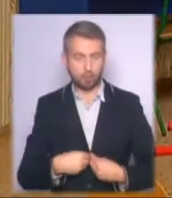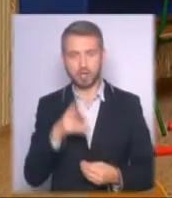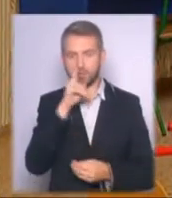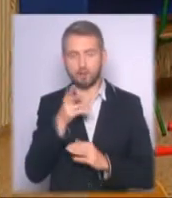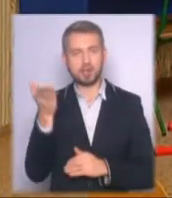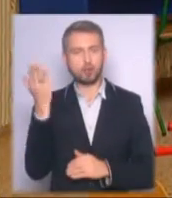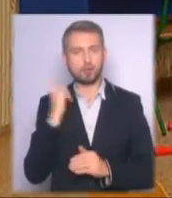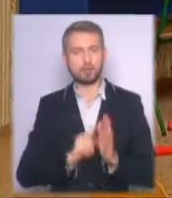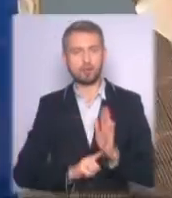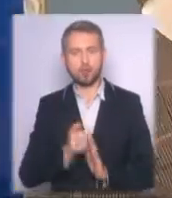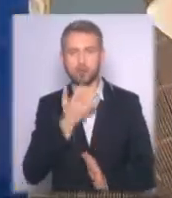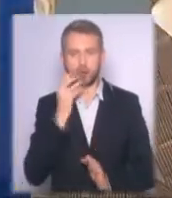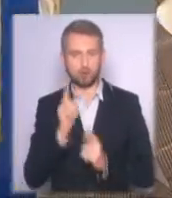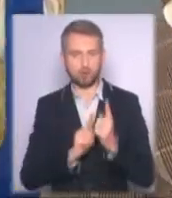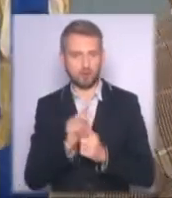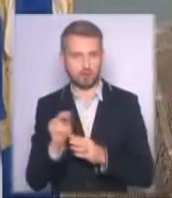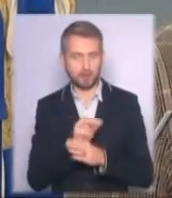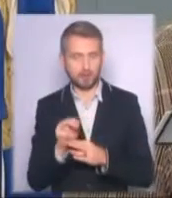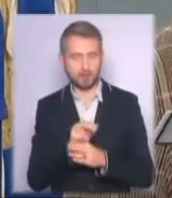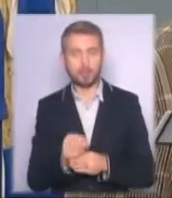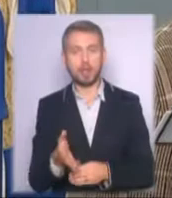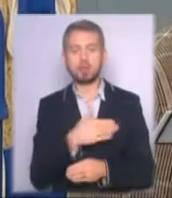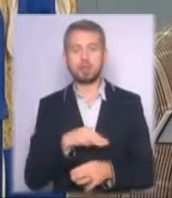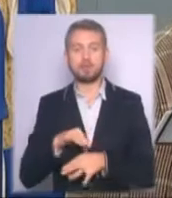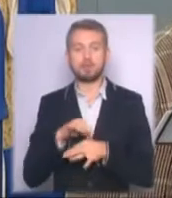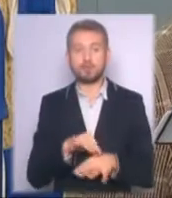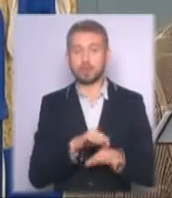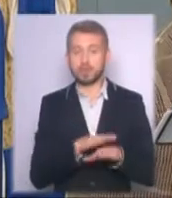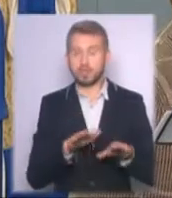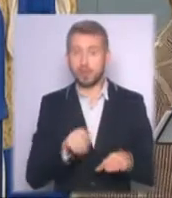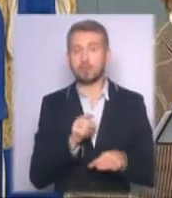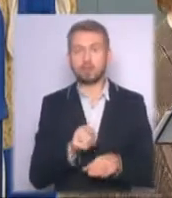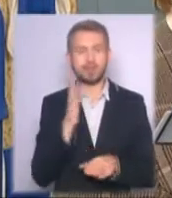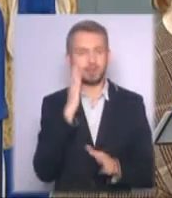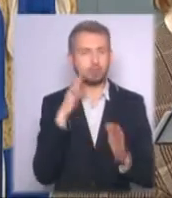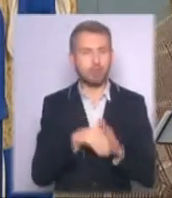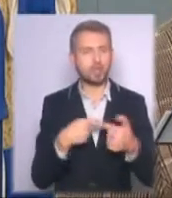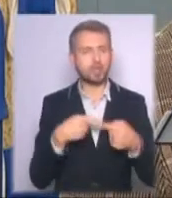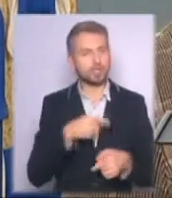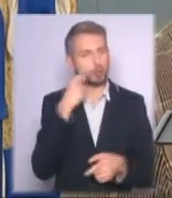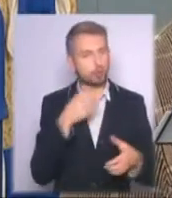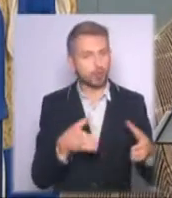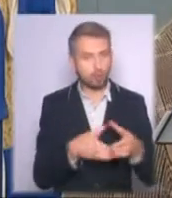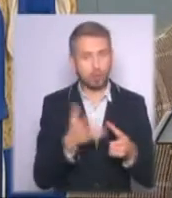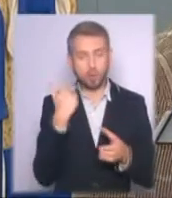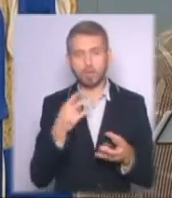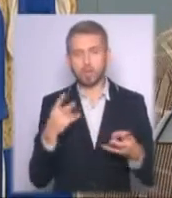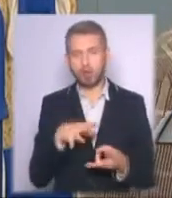дитсадку розпочалась термосанація. Ми виводили дітей, і вони спали у інших вікових групах. А коли треба було пересуватися по